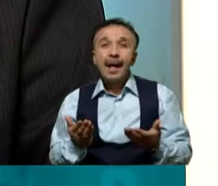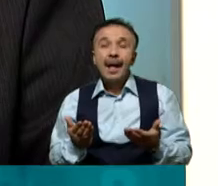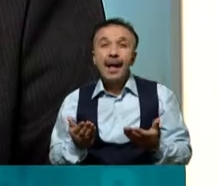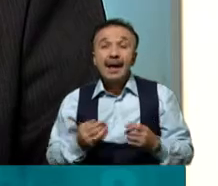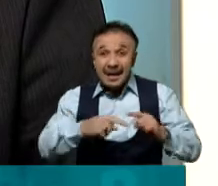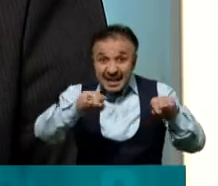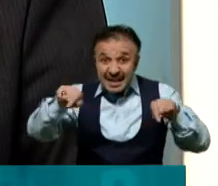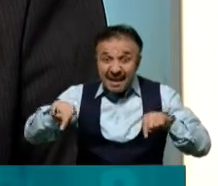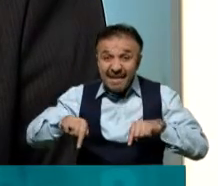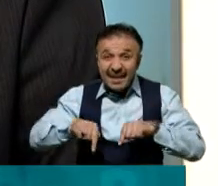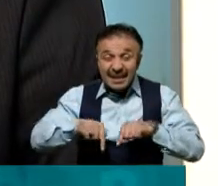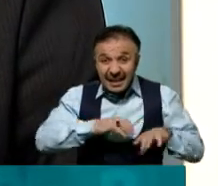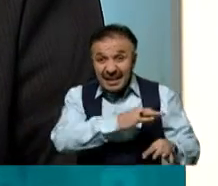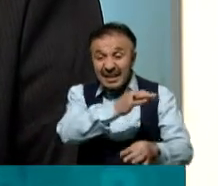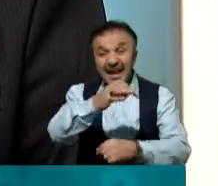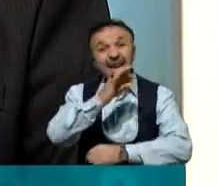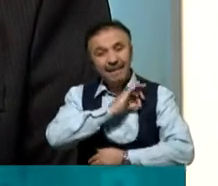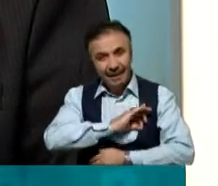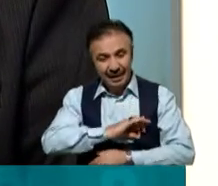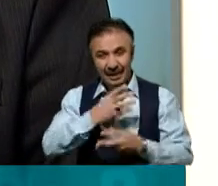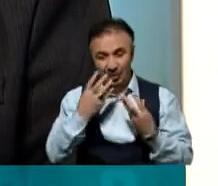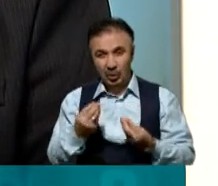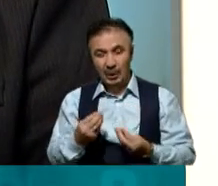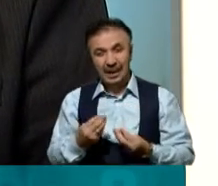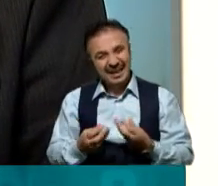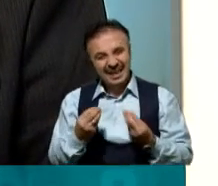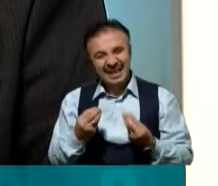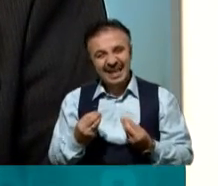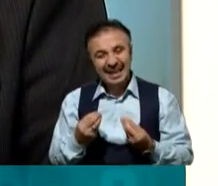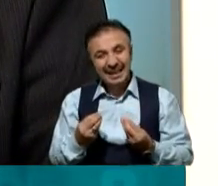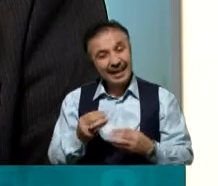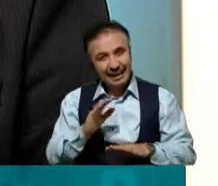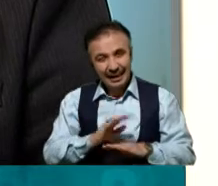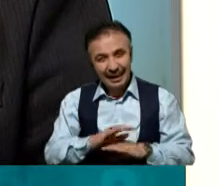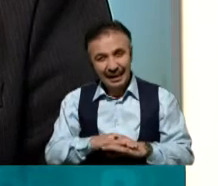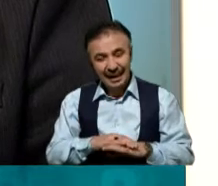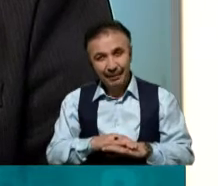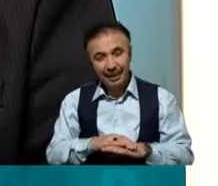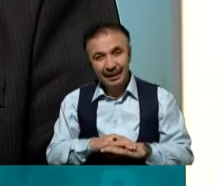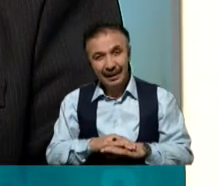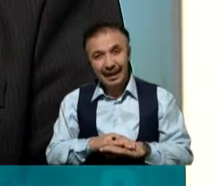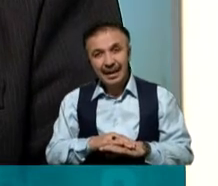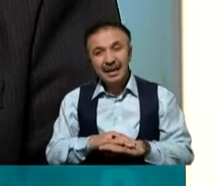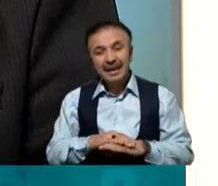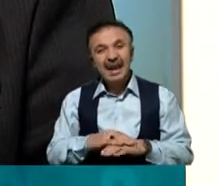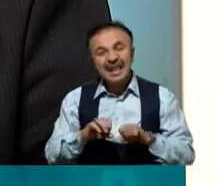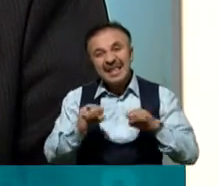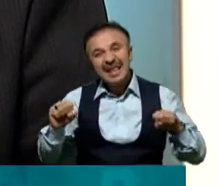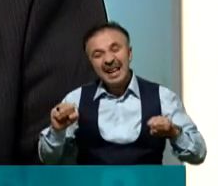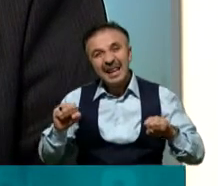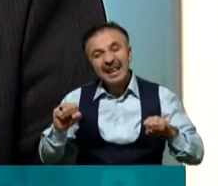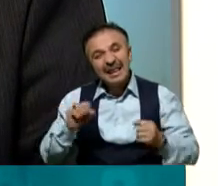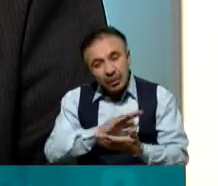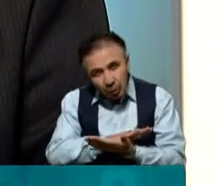çevresine faydalı olan insandır. İyilik kaynağıdır. Kanayan yaraları saran insandır.